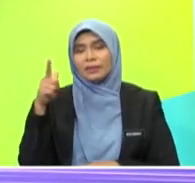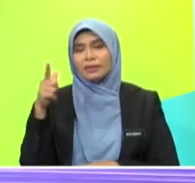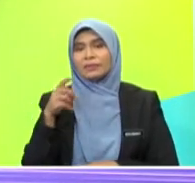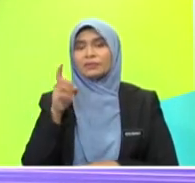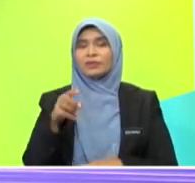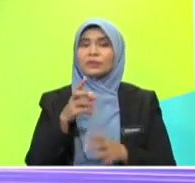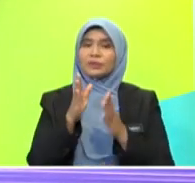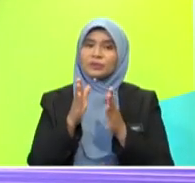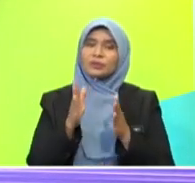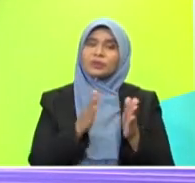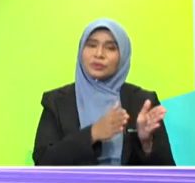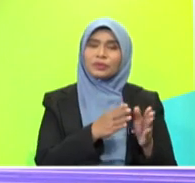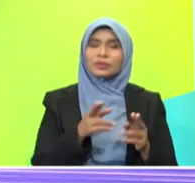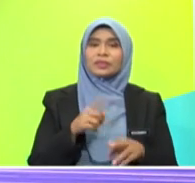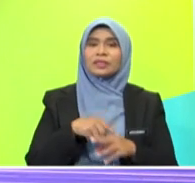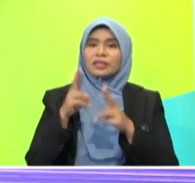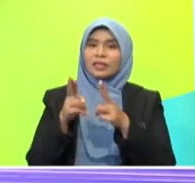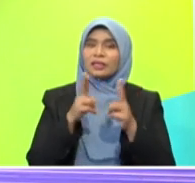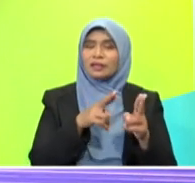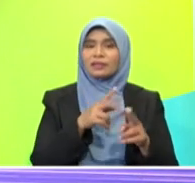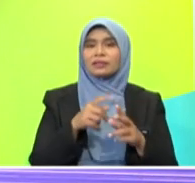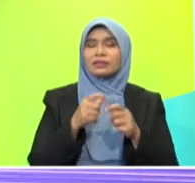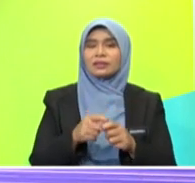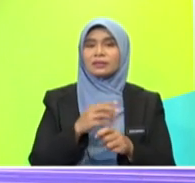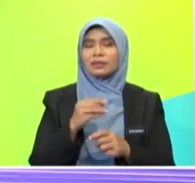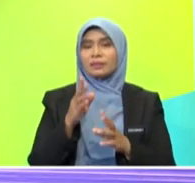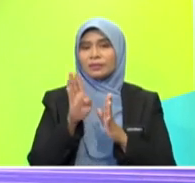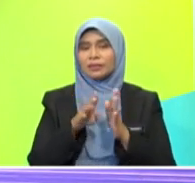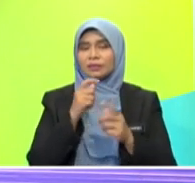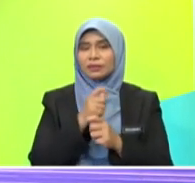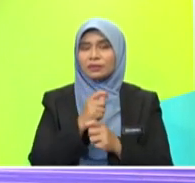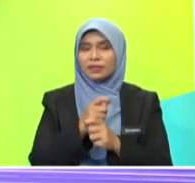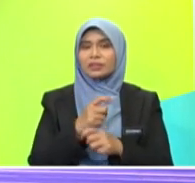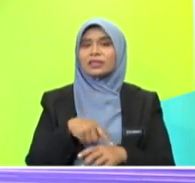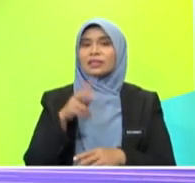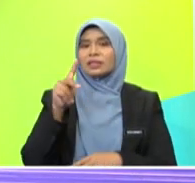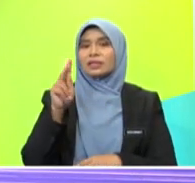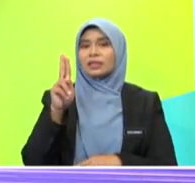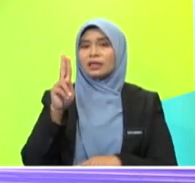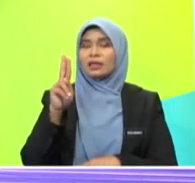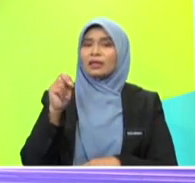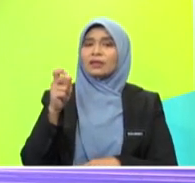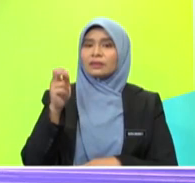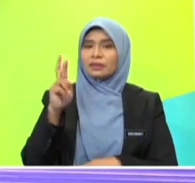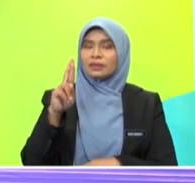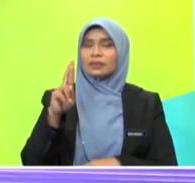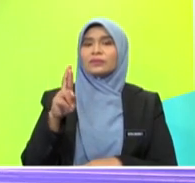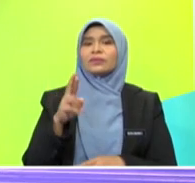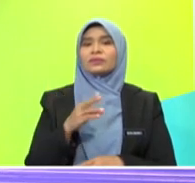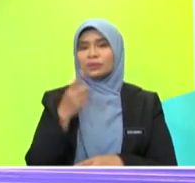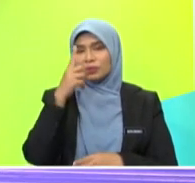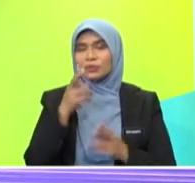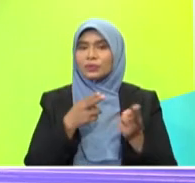buku-buku di tertentu dan bertugas di counter sekulasi untuk menguruskan pencemaran dan